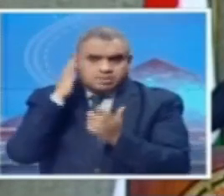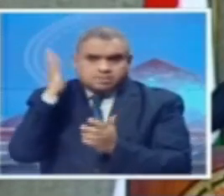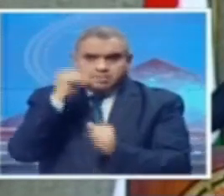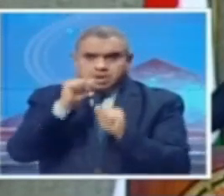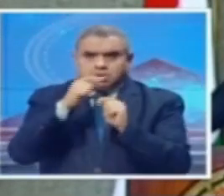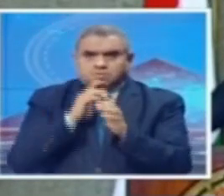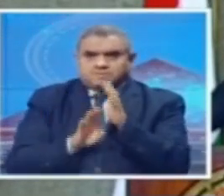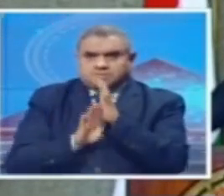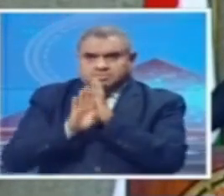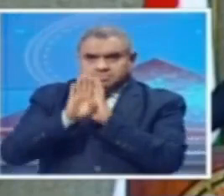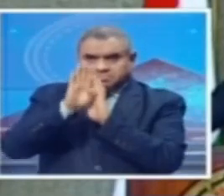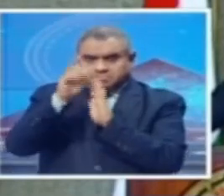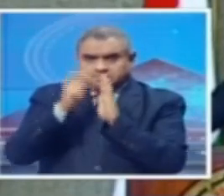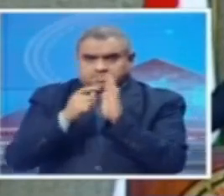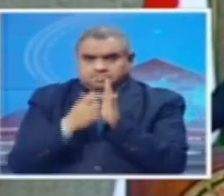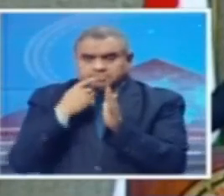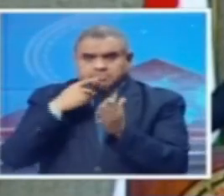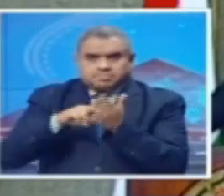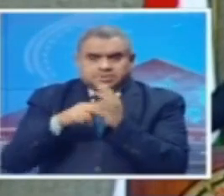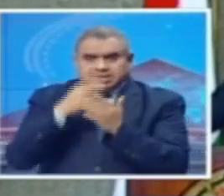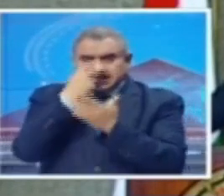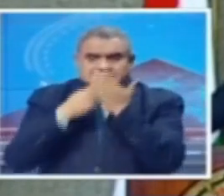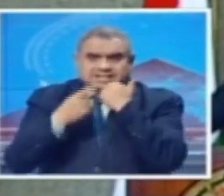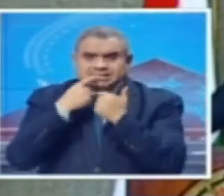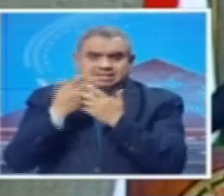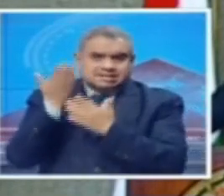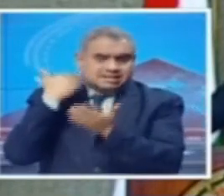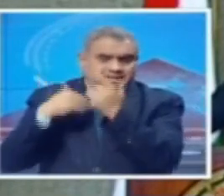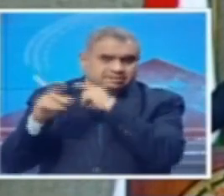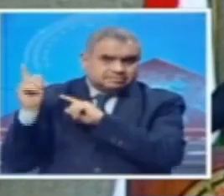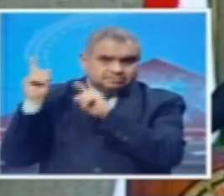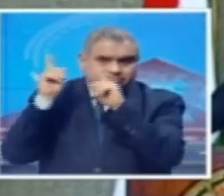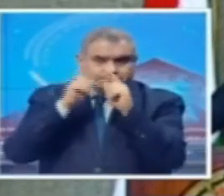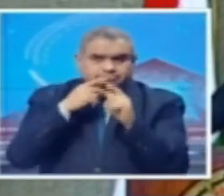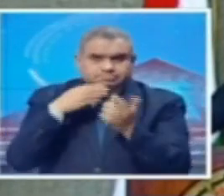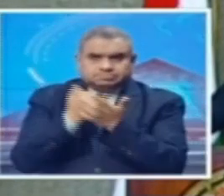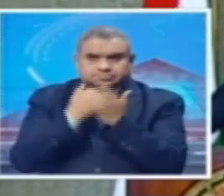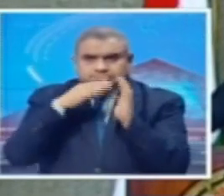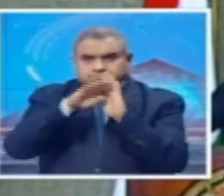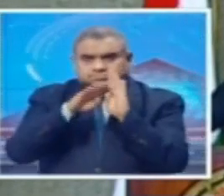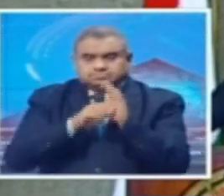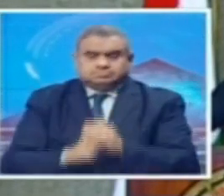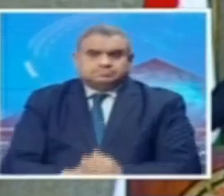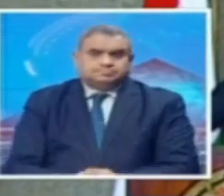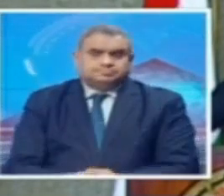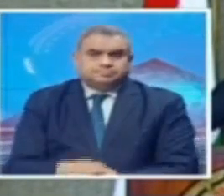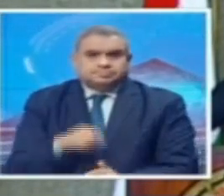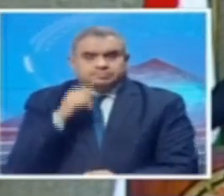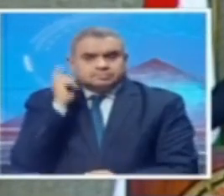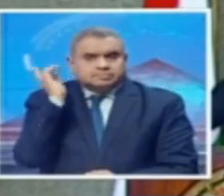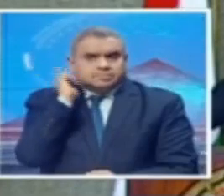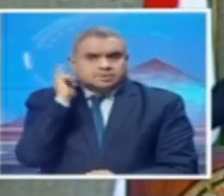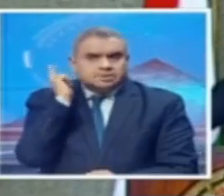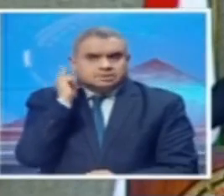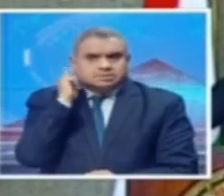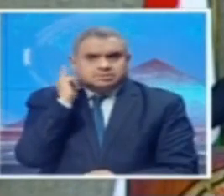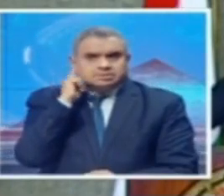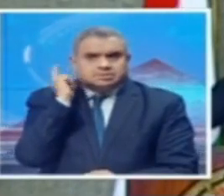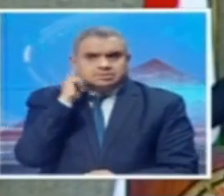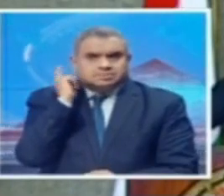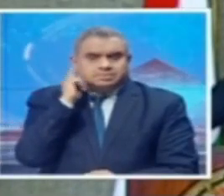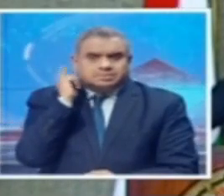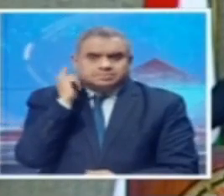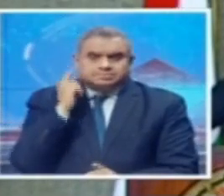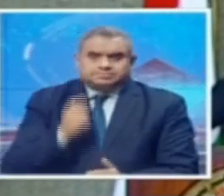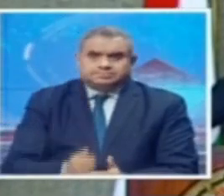قاطع. منذ 6 سنوات بمجهود عظيم استطاعت مصر أن تغلق الخط الهجرة